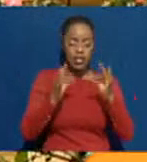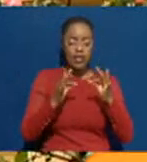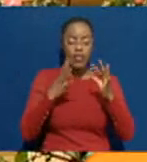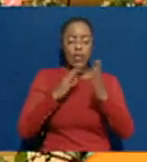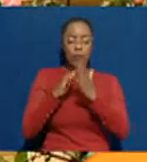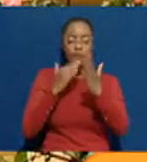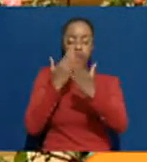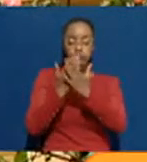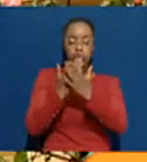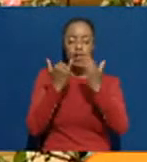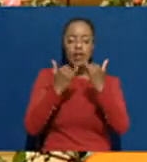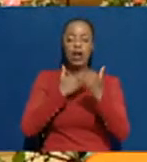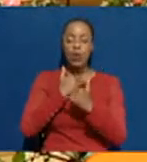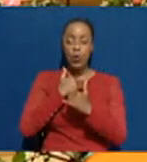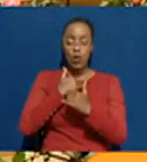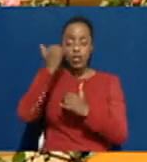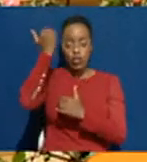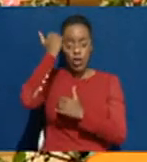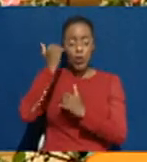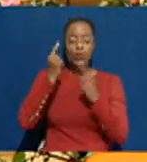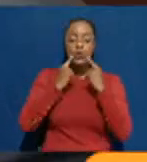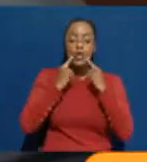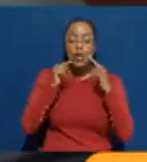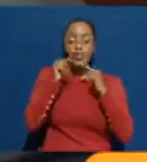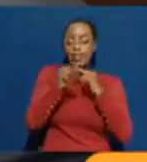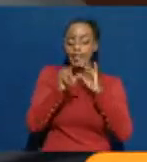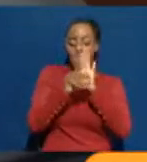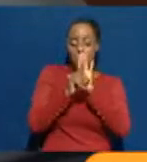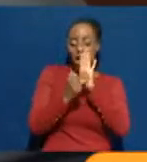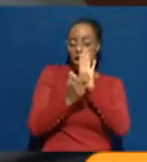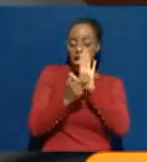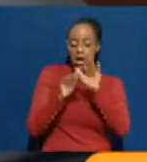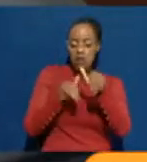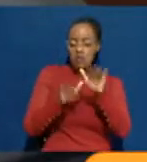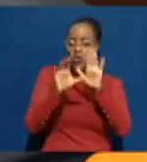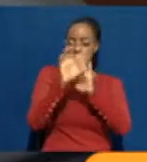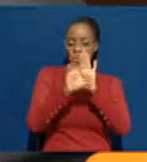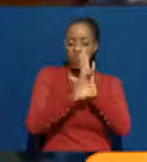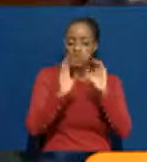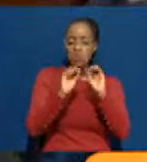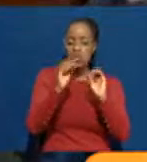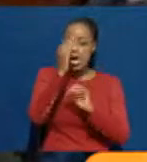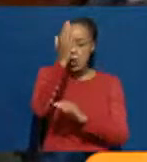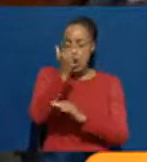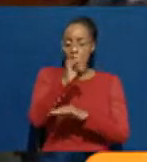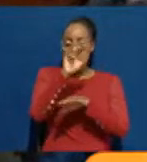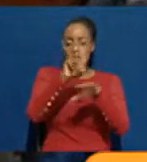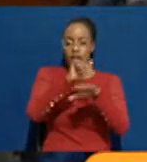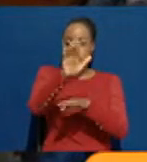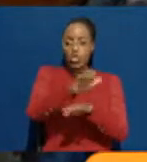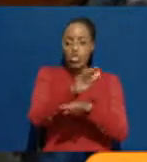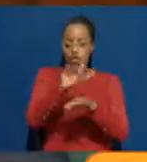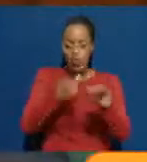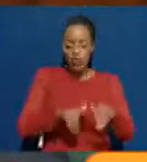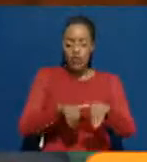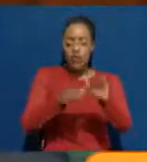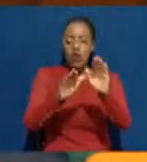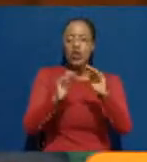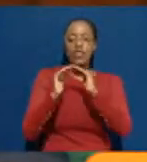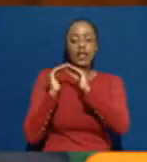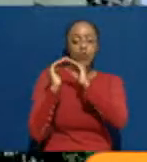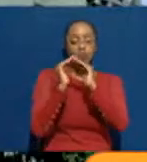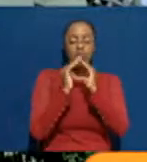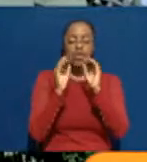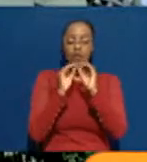Waliowasilisha kesi wanaitaka mahakama kutangaza sheria hiyo kuwa kinyume na katiba, wakidai kuwa bunge la taifa halikufuata